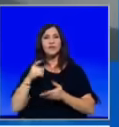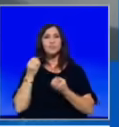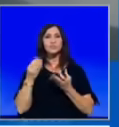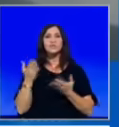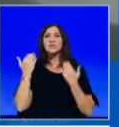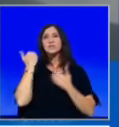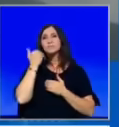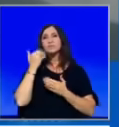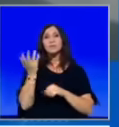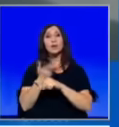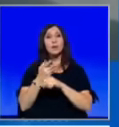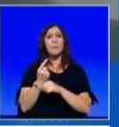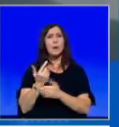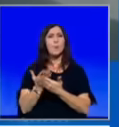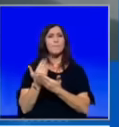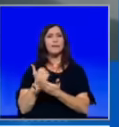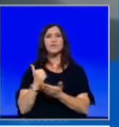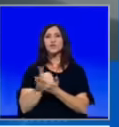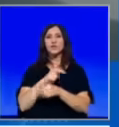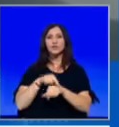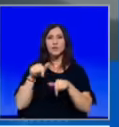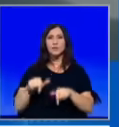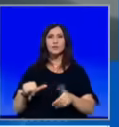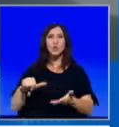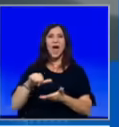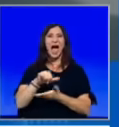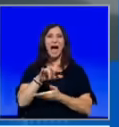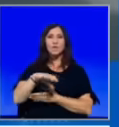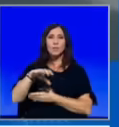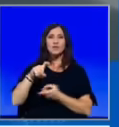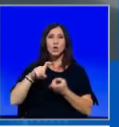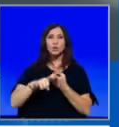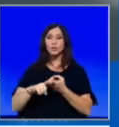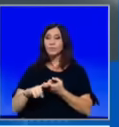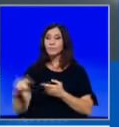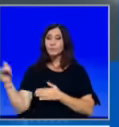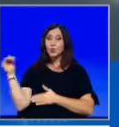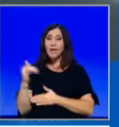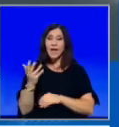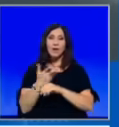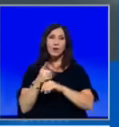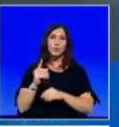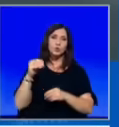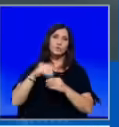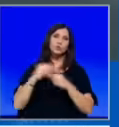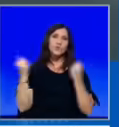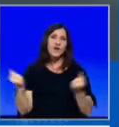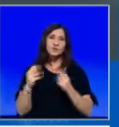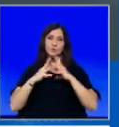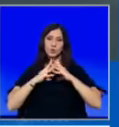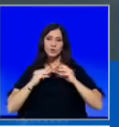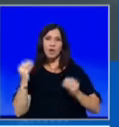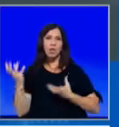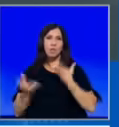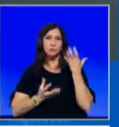техника. Малко преди 16 часа днес от авиобаза Крумово долетя хеликоптер, който се включи в акцията по гасене